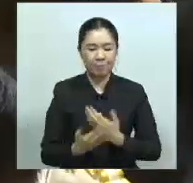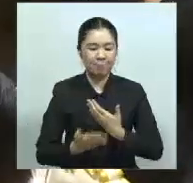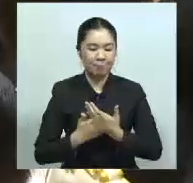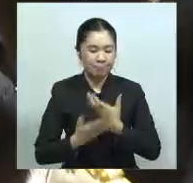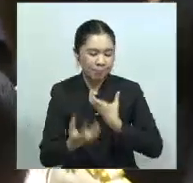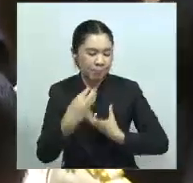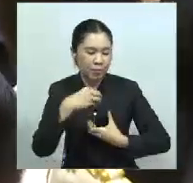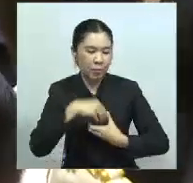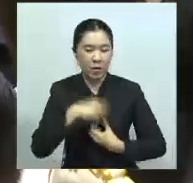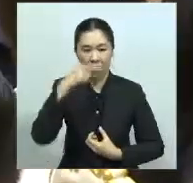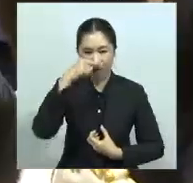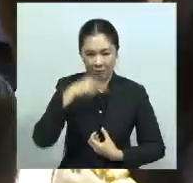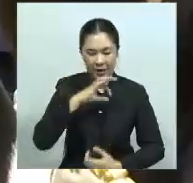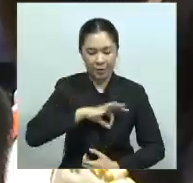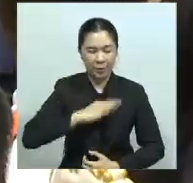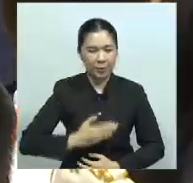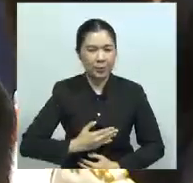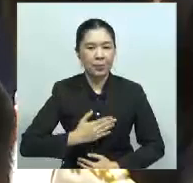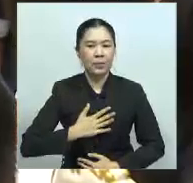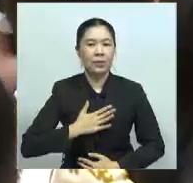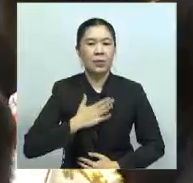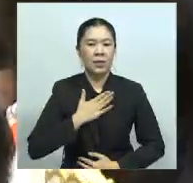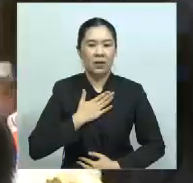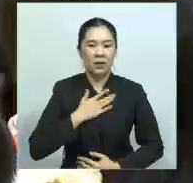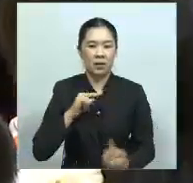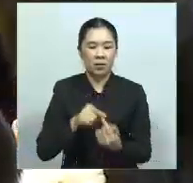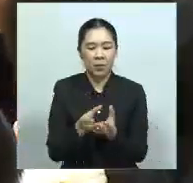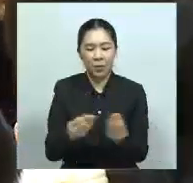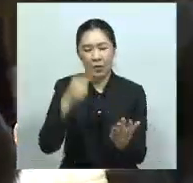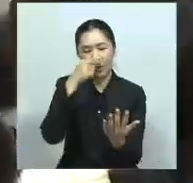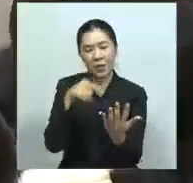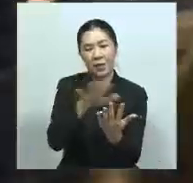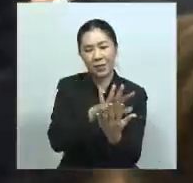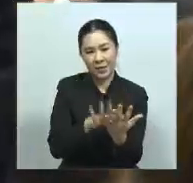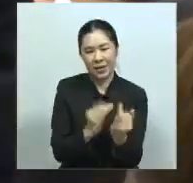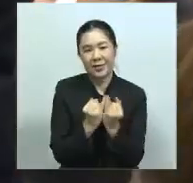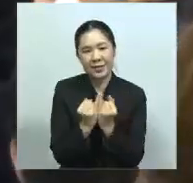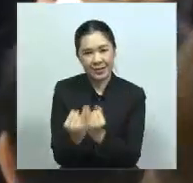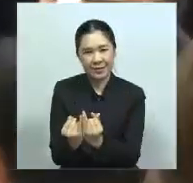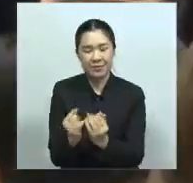ความเป็นไทยให้เกิดความภาคภูมิใจและรักษาสายสัมพันธ์กับประเทศไทยค่ะ